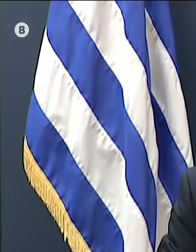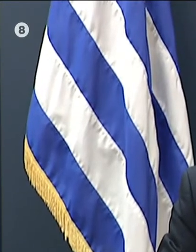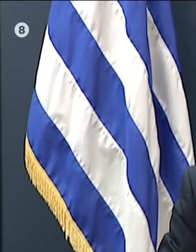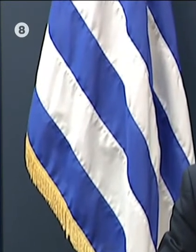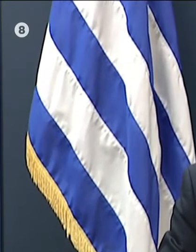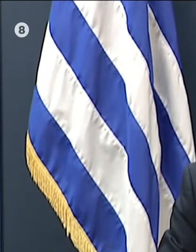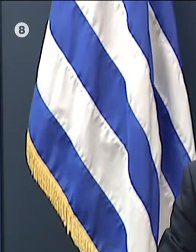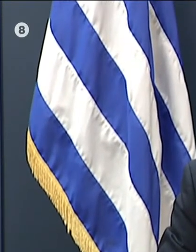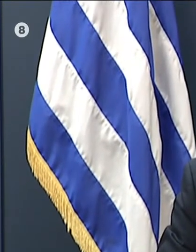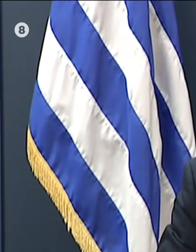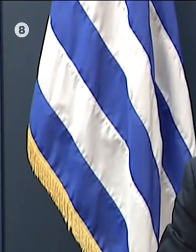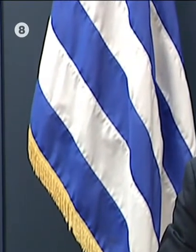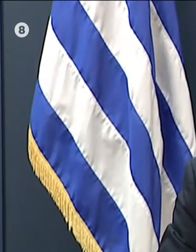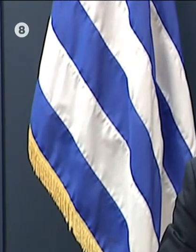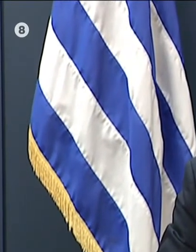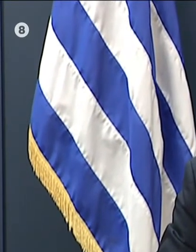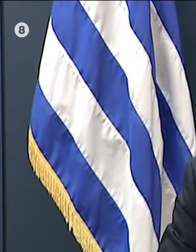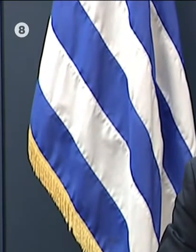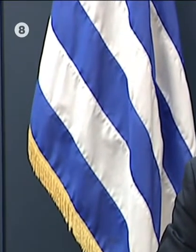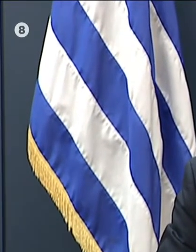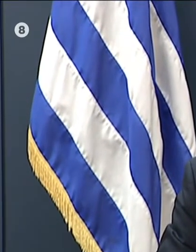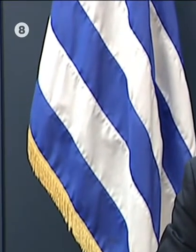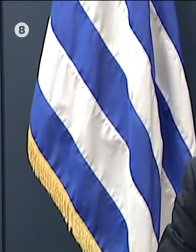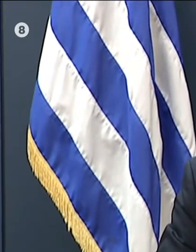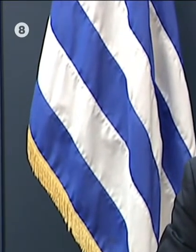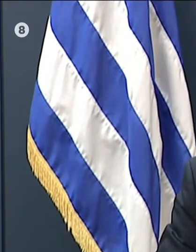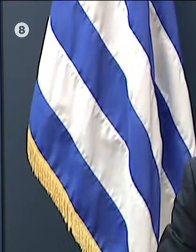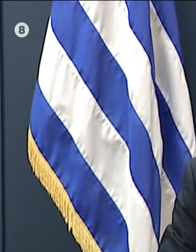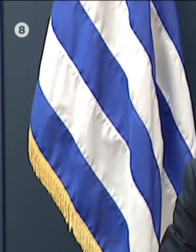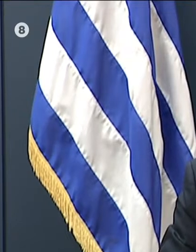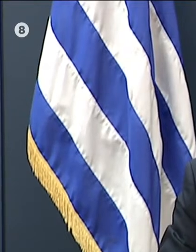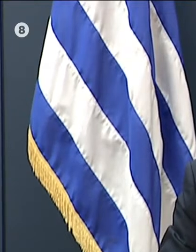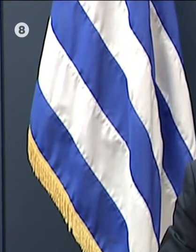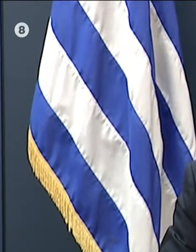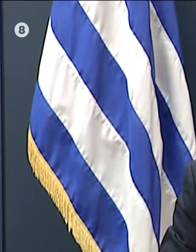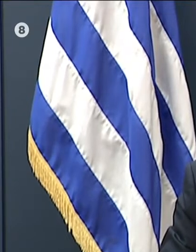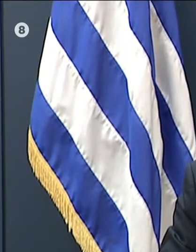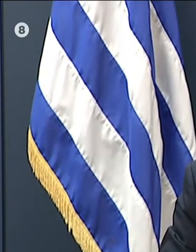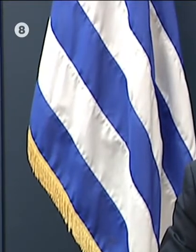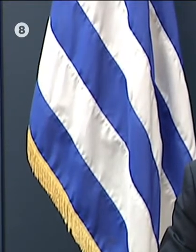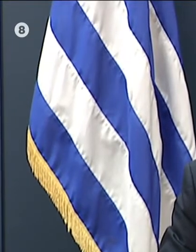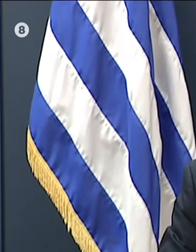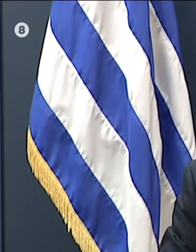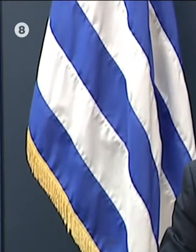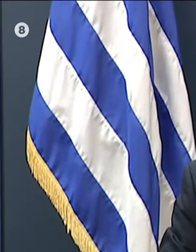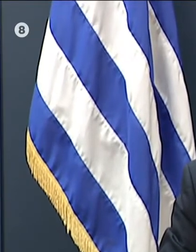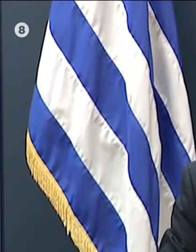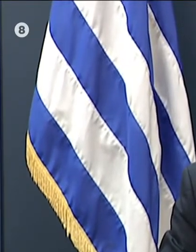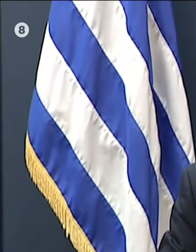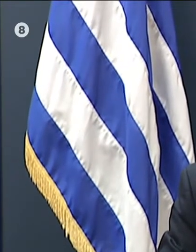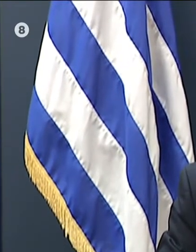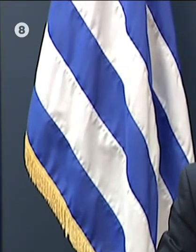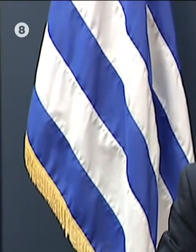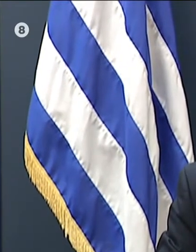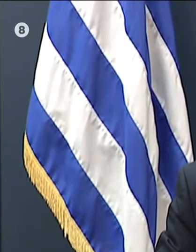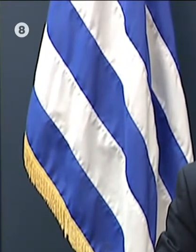κορονοϊού έχουν καταγραφεί σε παγκόσμιο επίπεδο. Περισσότεροι από 492.000 συνάνθρωποι μας, ενώ μολύνθηκαν από τον ιό,